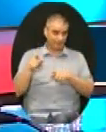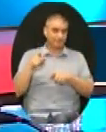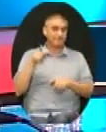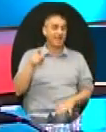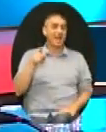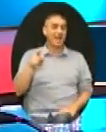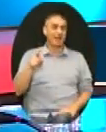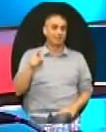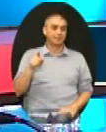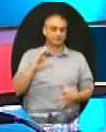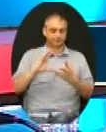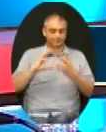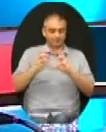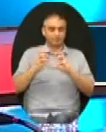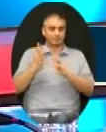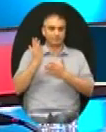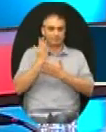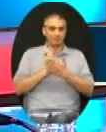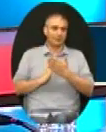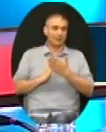אלה שעיוותו חלק